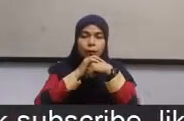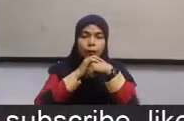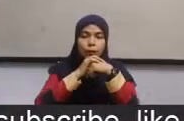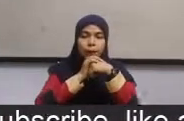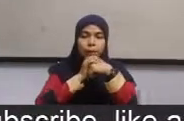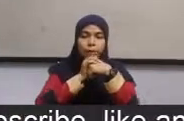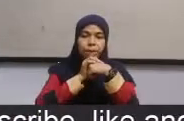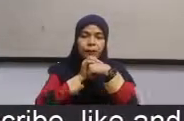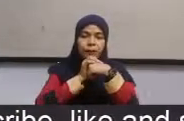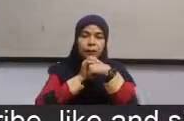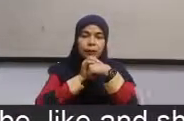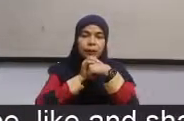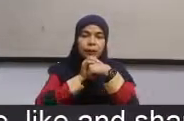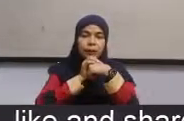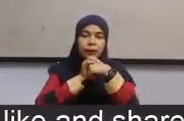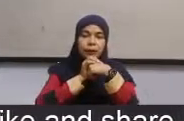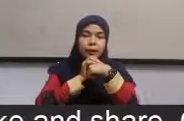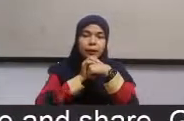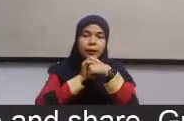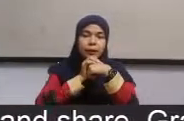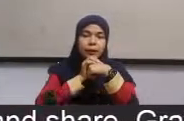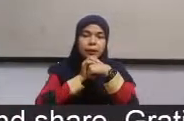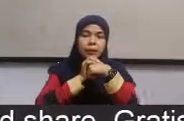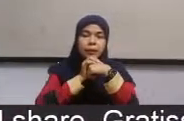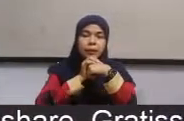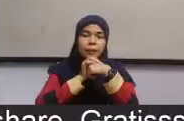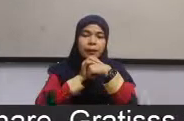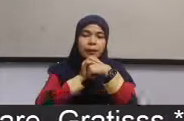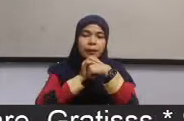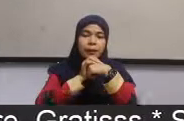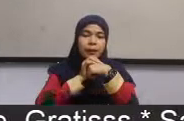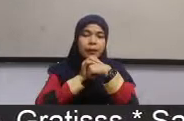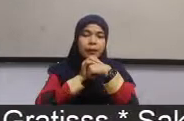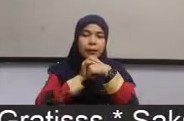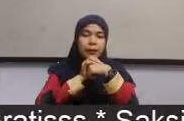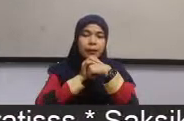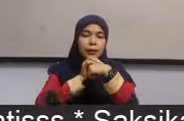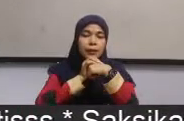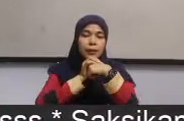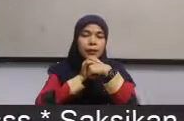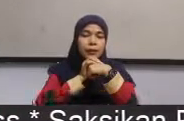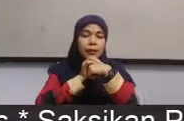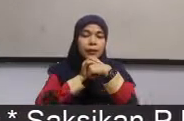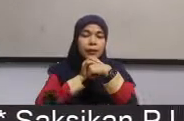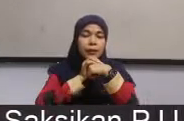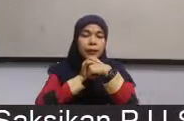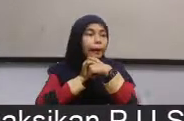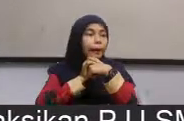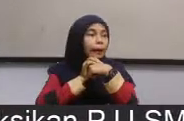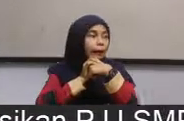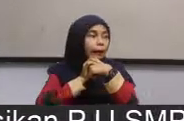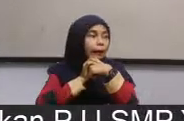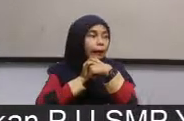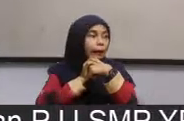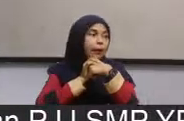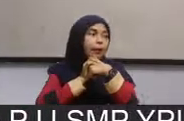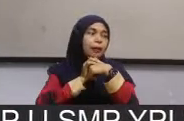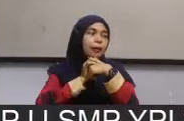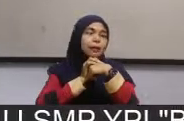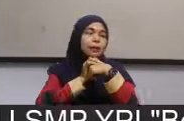berikutnya mengedepankan orientasi pada masa depan